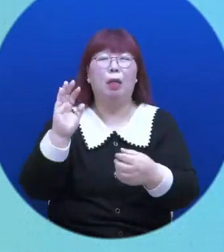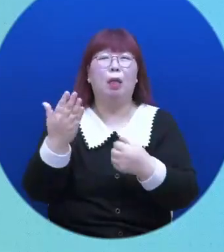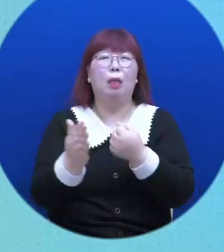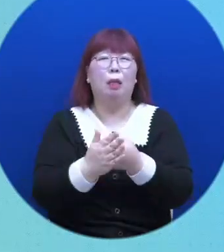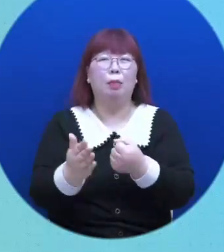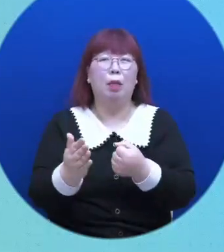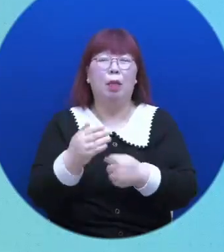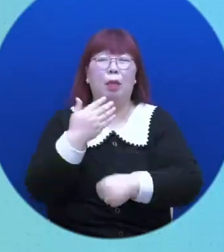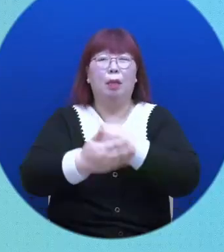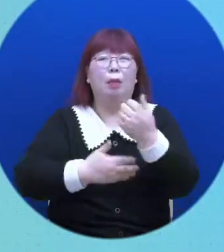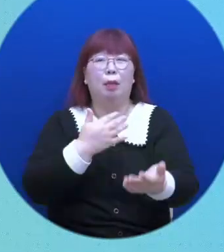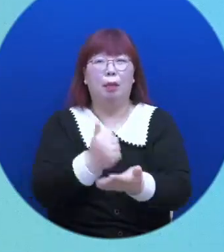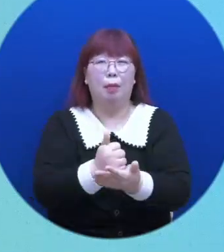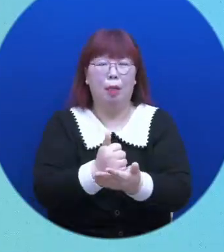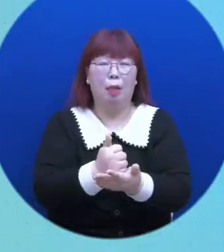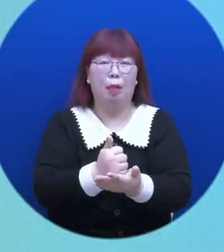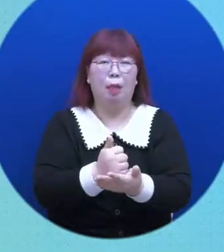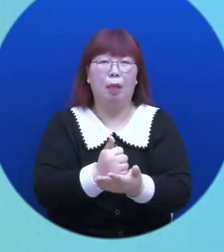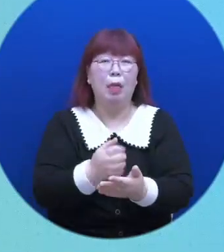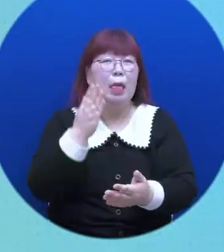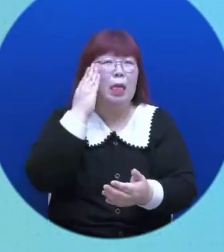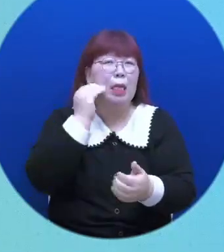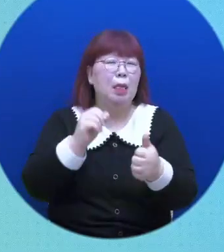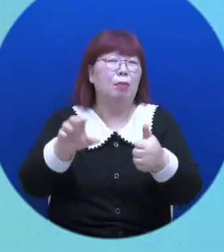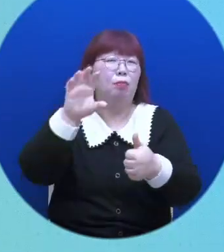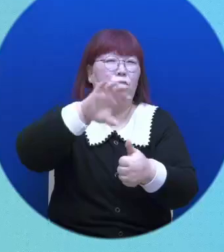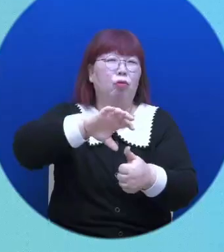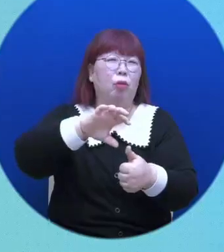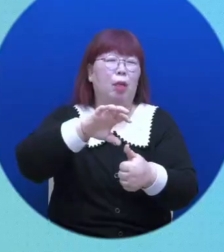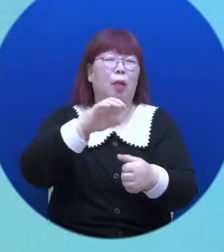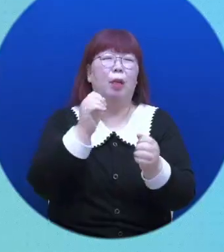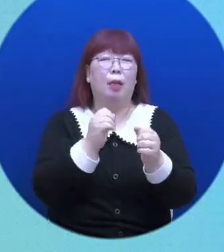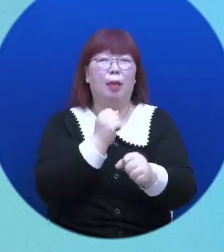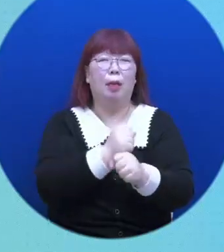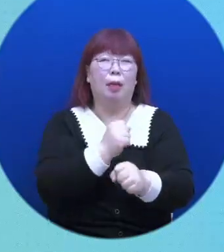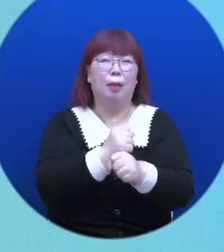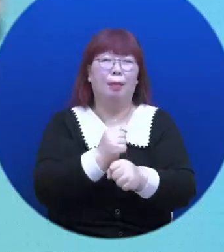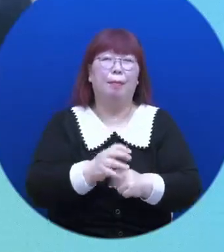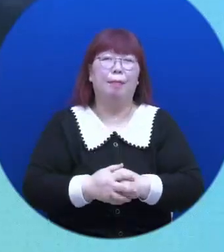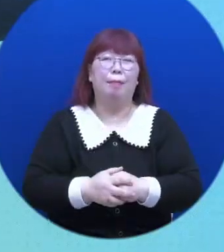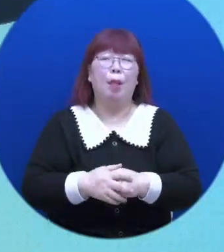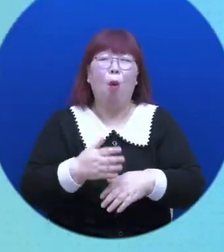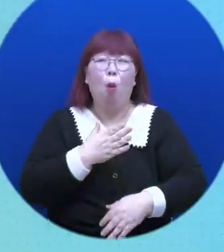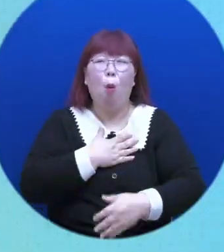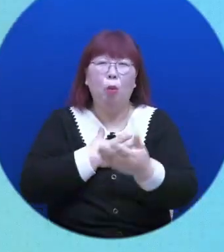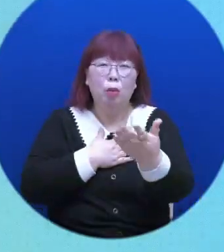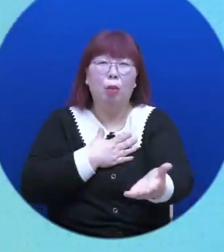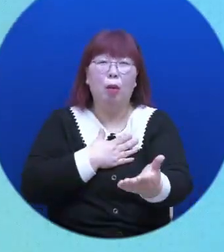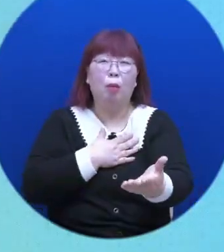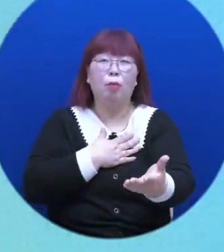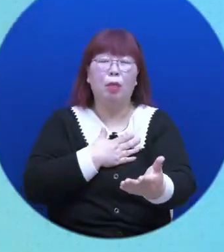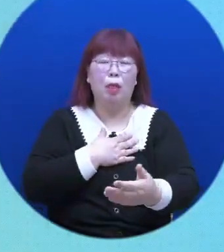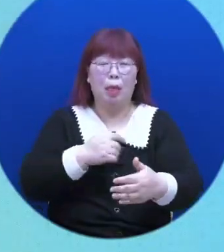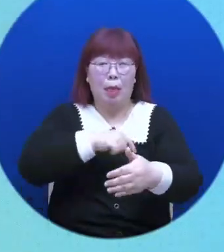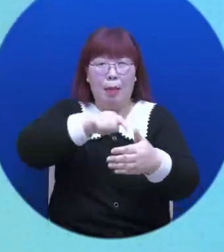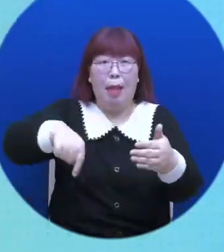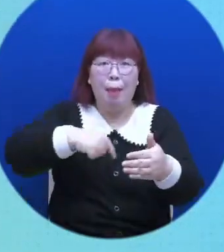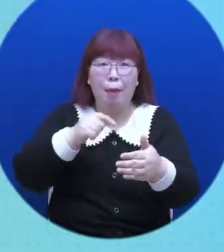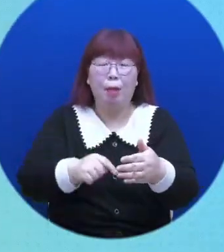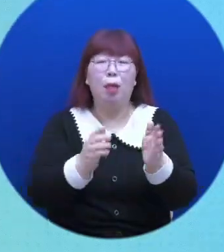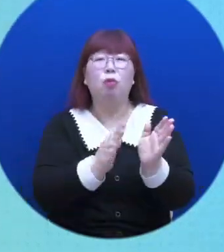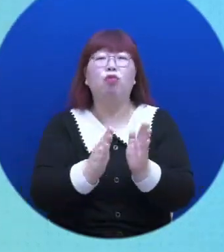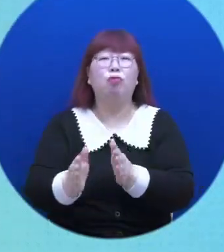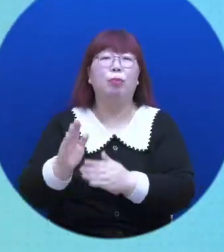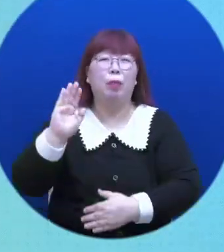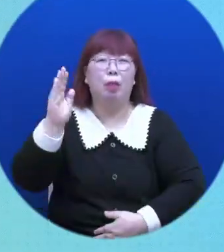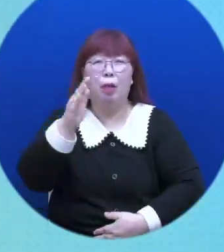보고 하나님께서 기름 붓게 했다고 말씀을 하고 있는 거잖아요. 오늘 저와 여러분이 이와 같이 내면에